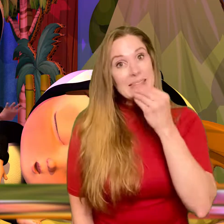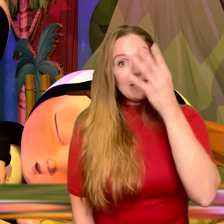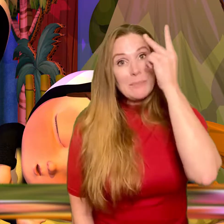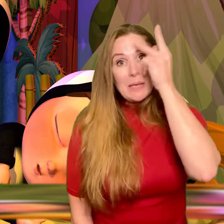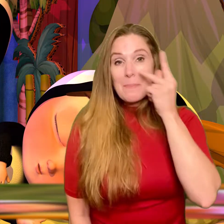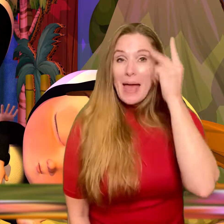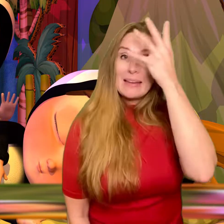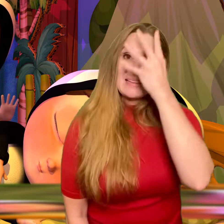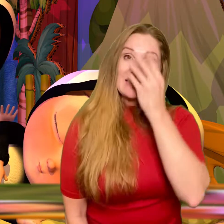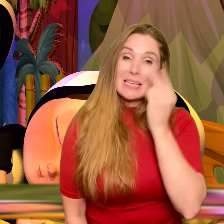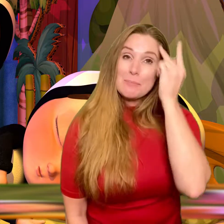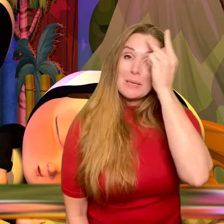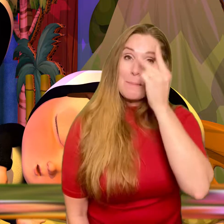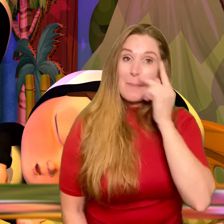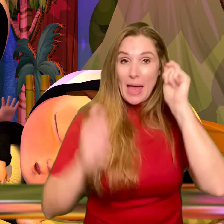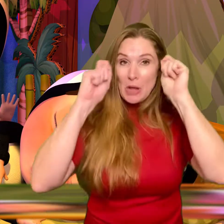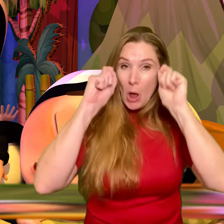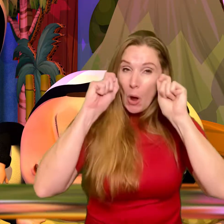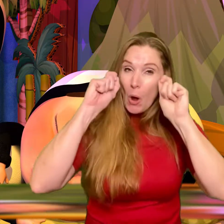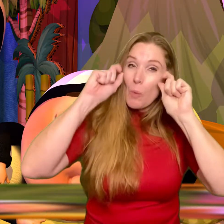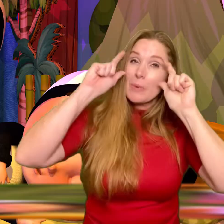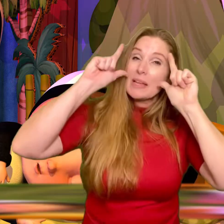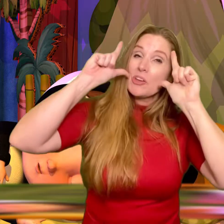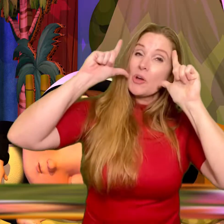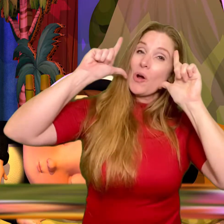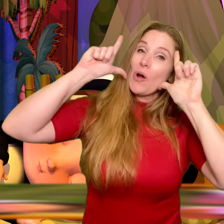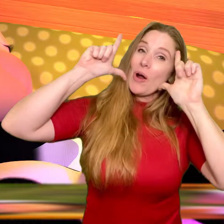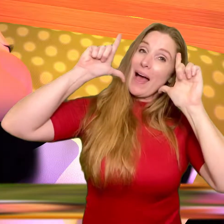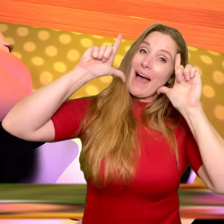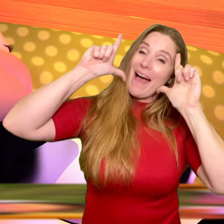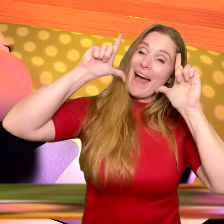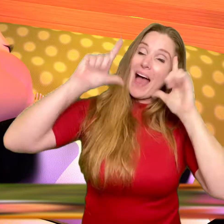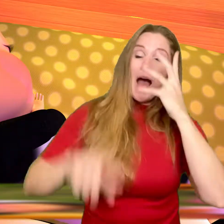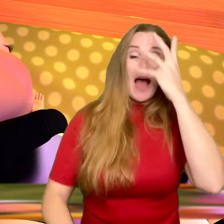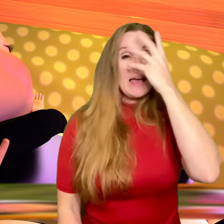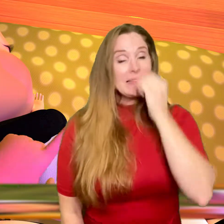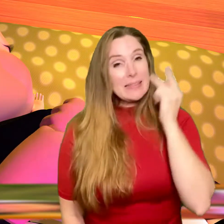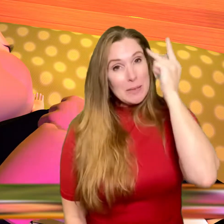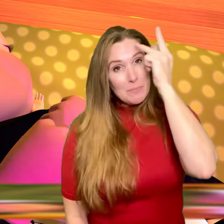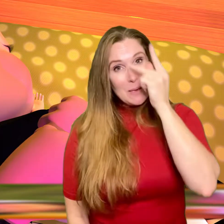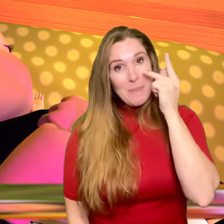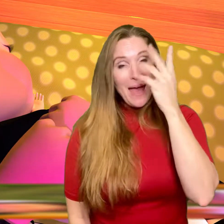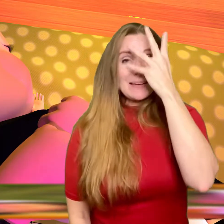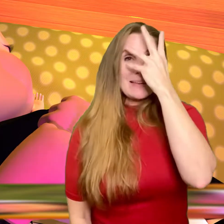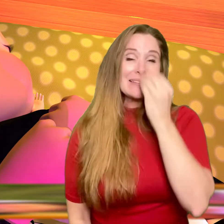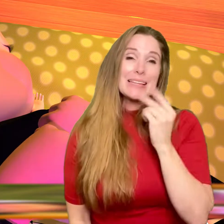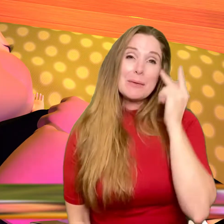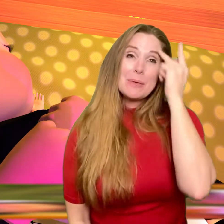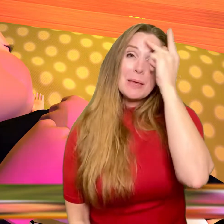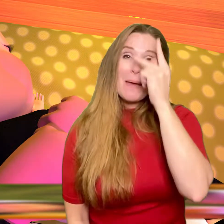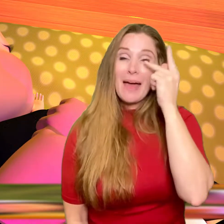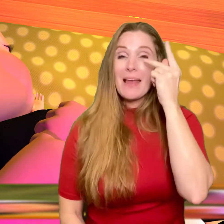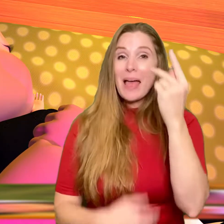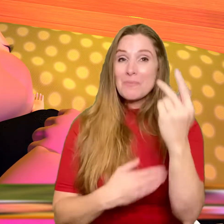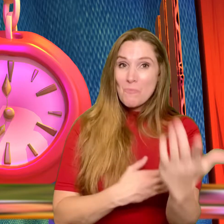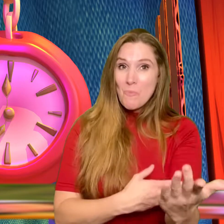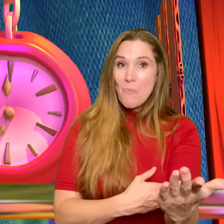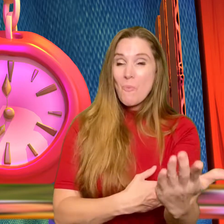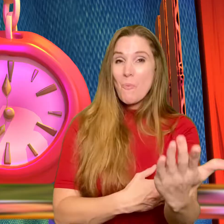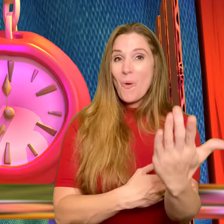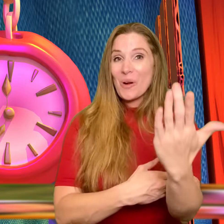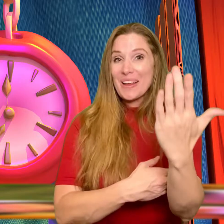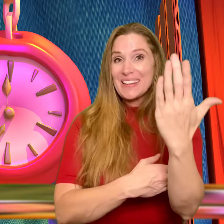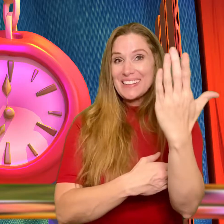パンダちゃん、パンダちゃん、大きいよ。パンダちゃん、パンダちゃん、